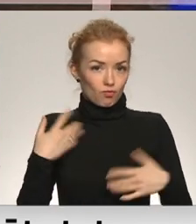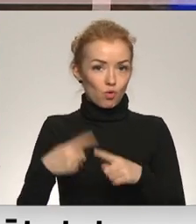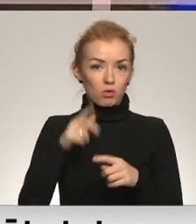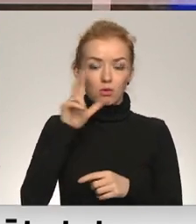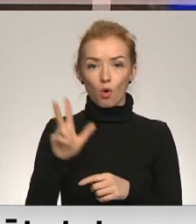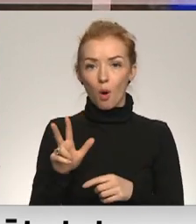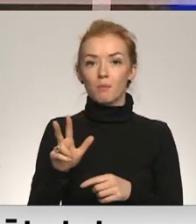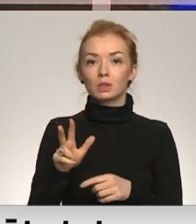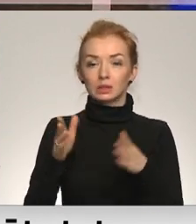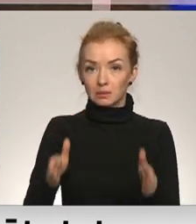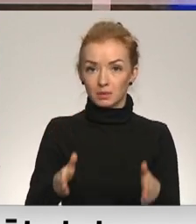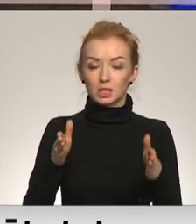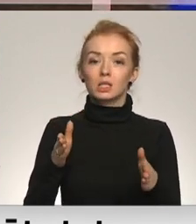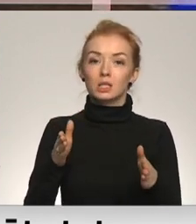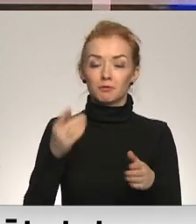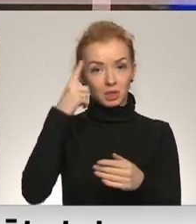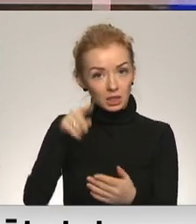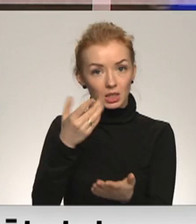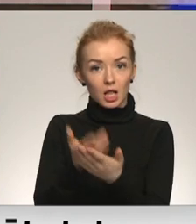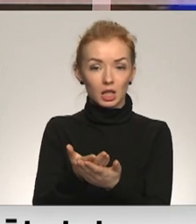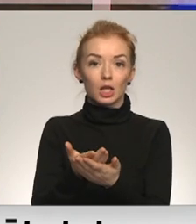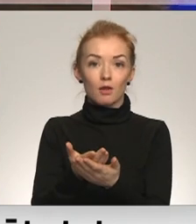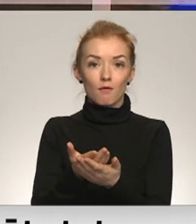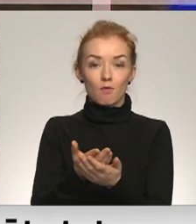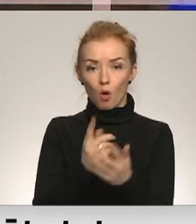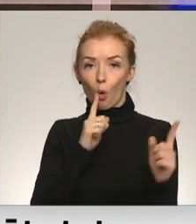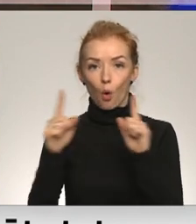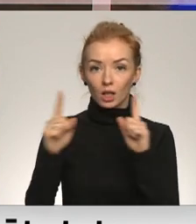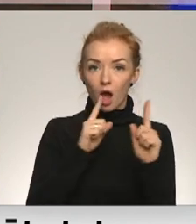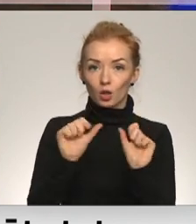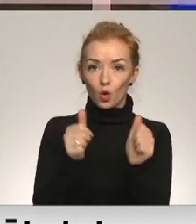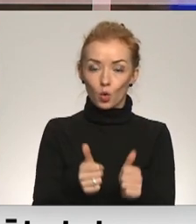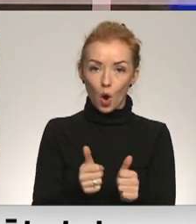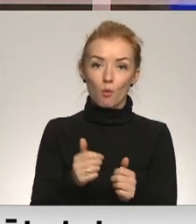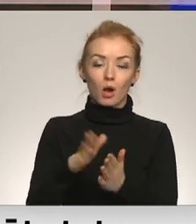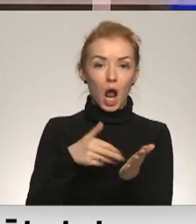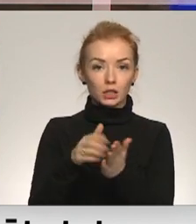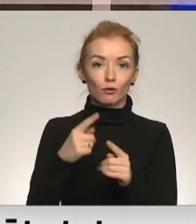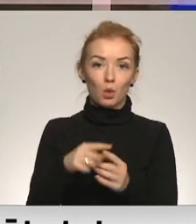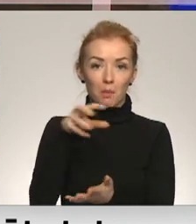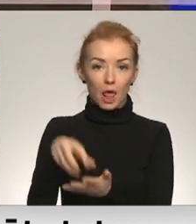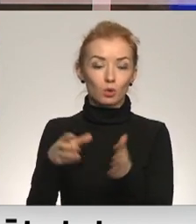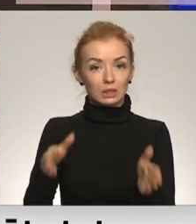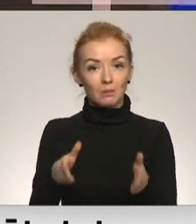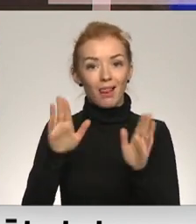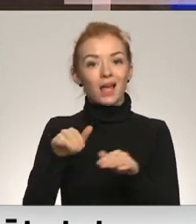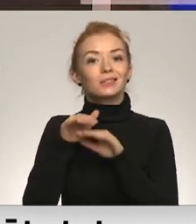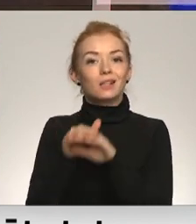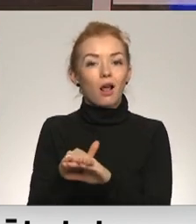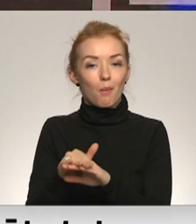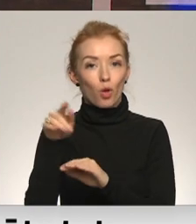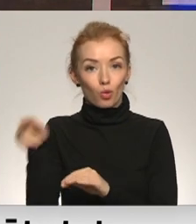Daugavpils reģionālā slimnīca izrādījusi iniciatīvu uzņemties koordinātoru lomu Krāslavas un Preiļu slimnīcām, lai palīdzētu saglabāt tur